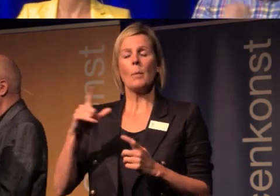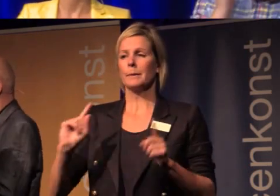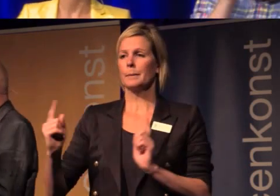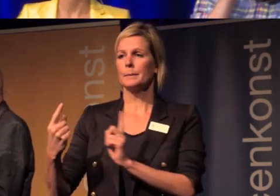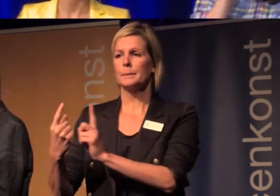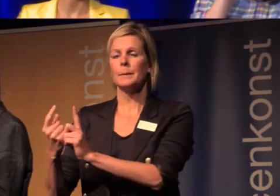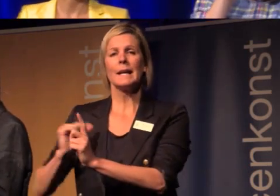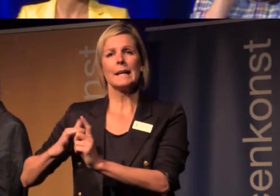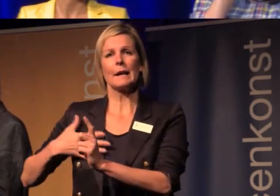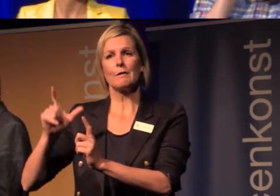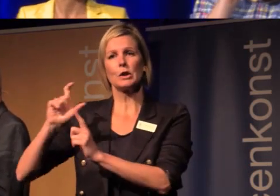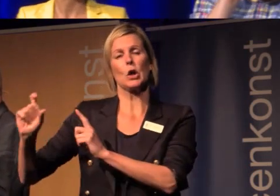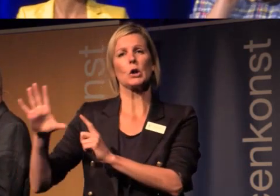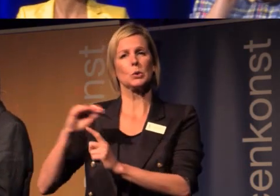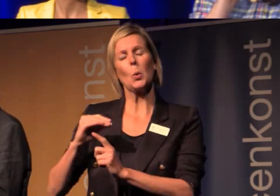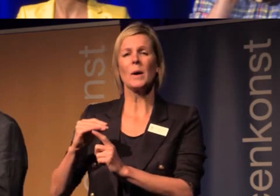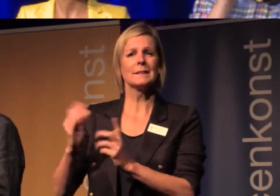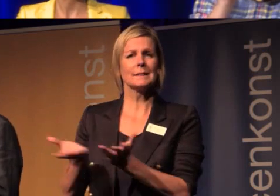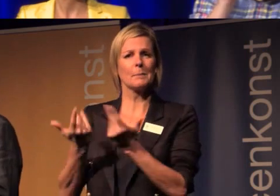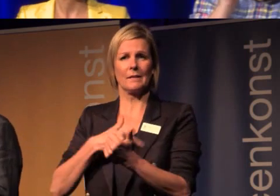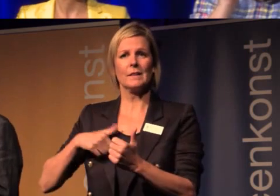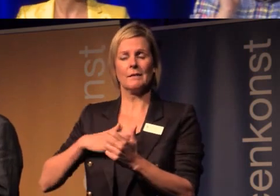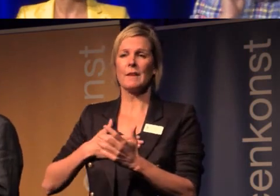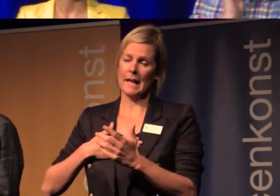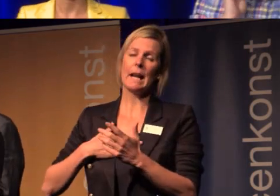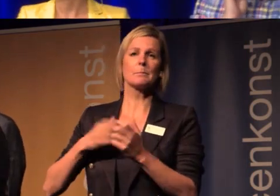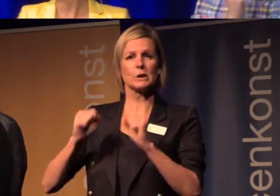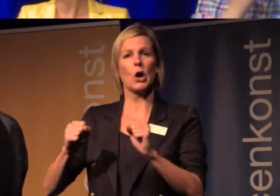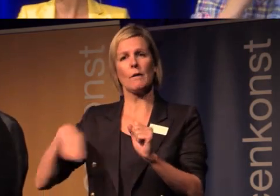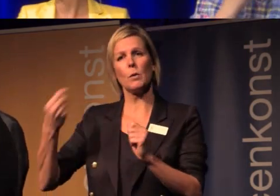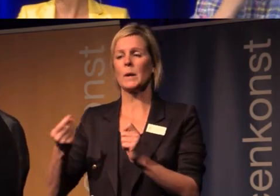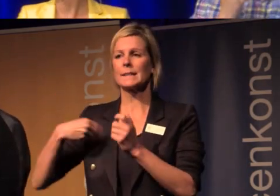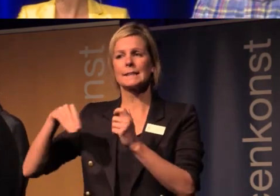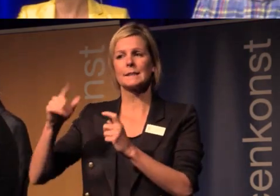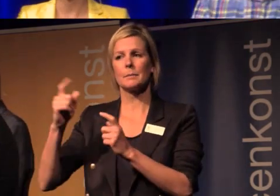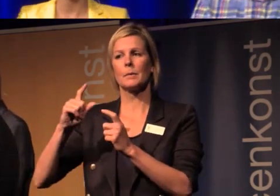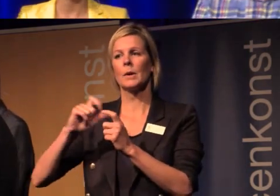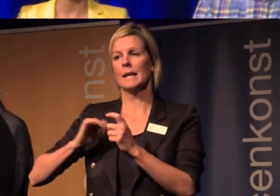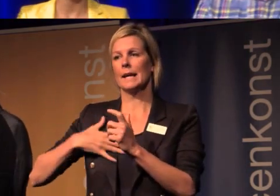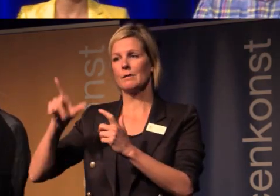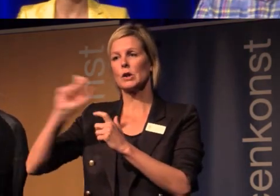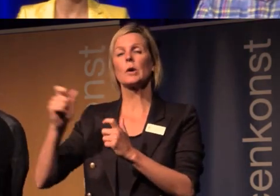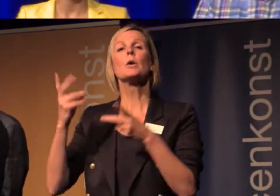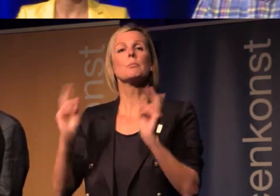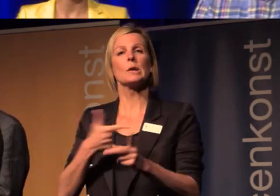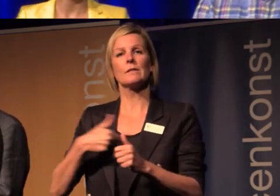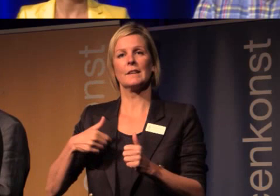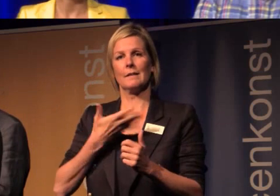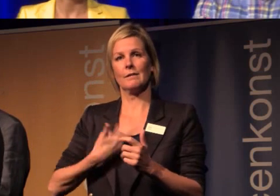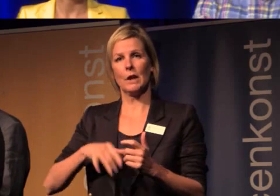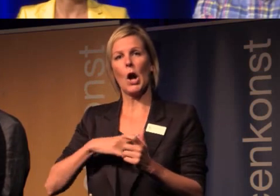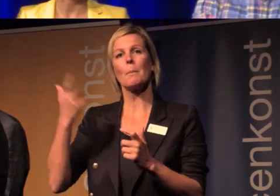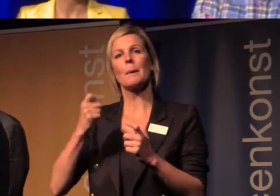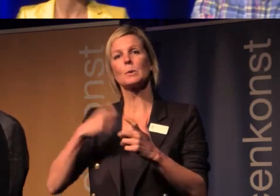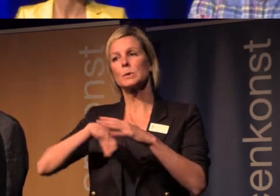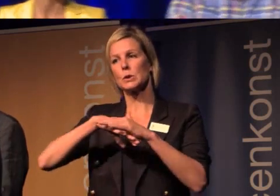aldrig tar det steget. Stipendier och ersättningar ska vara lön och vara pensionsgrundande. Tack. Rasmus